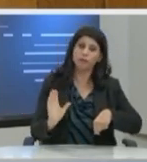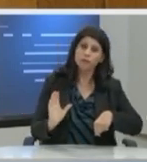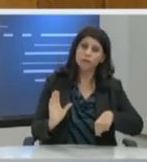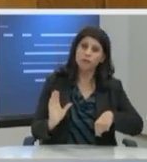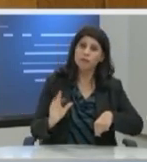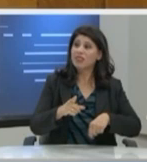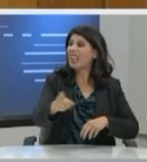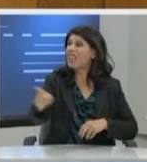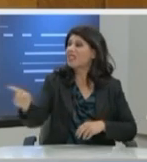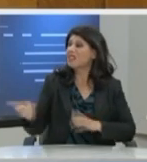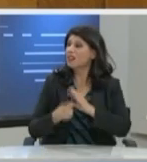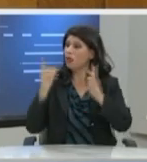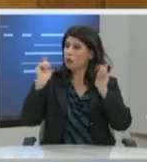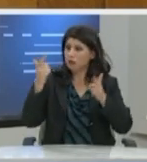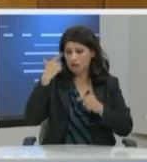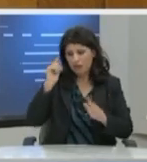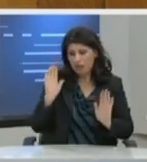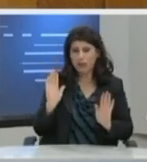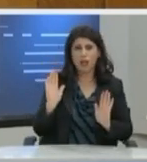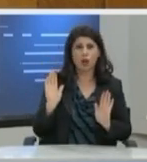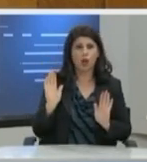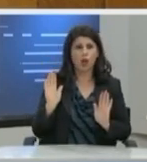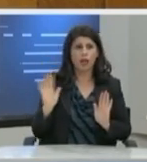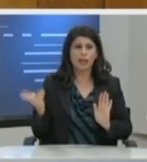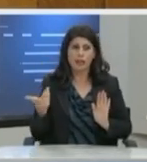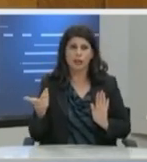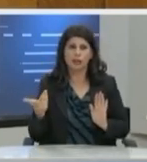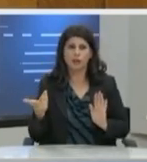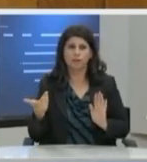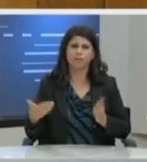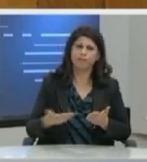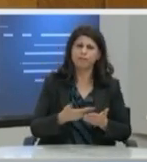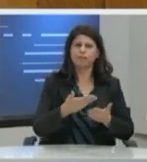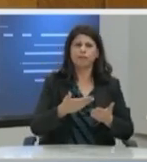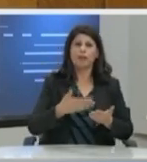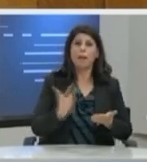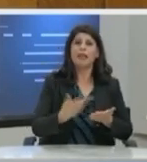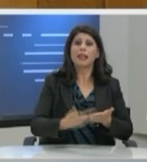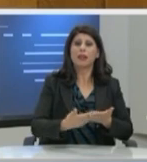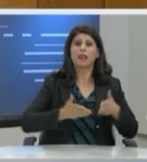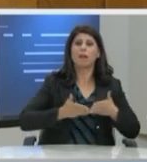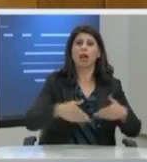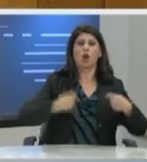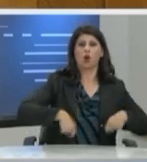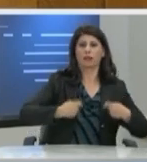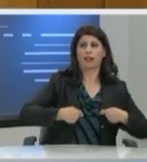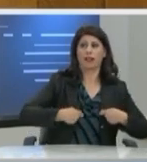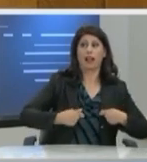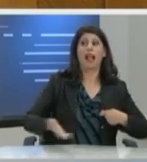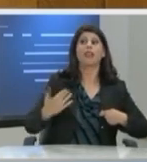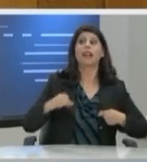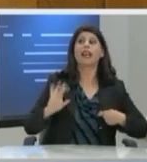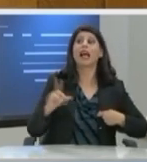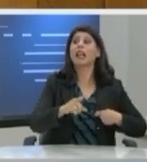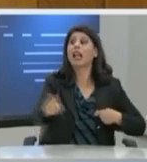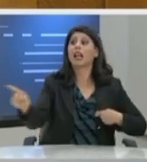Και εσείς οι νεοδημοκράτες, δεν ξέρω γιατί καταφύγατε σε επιχειρήματα με κότερα. Δεν έχει